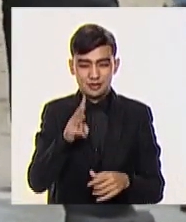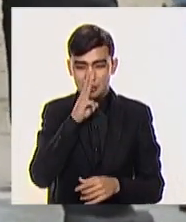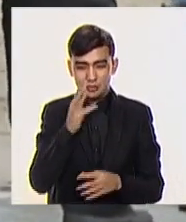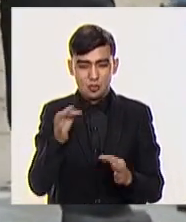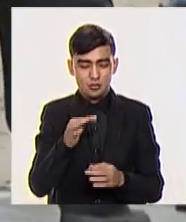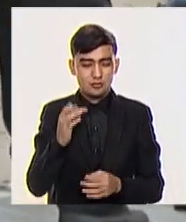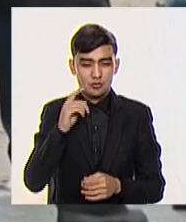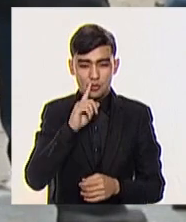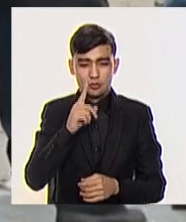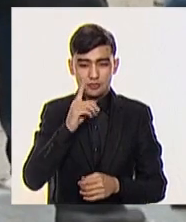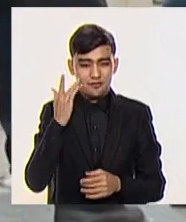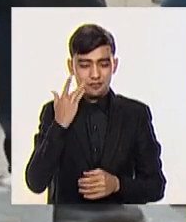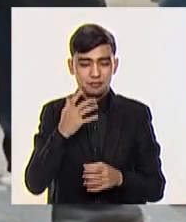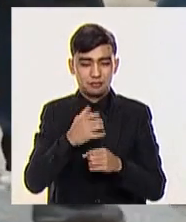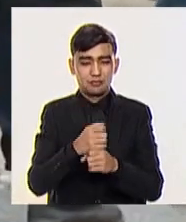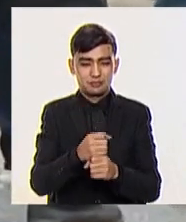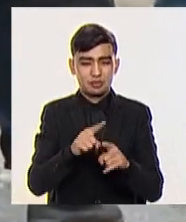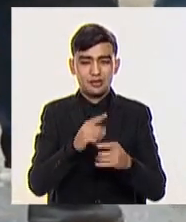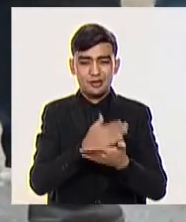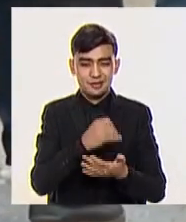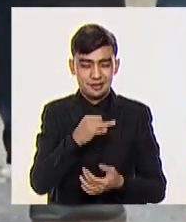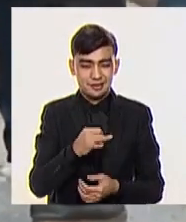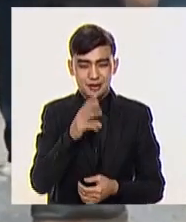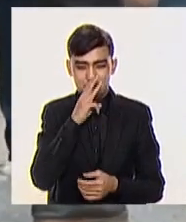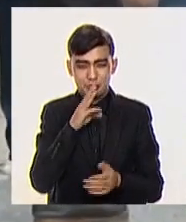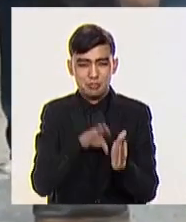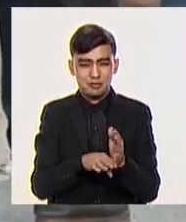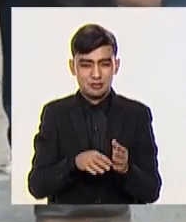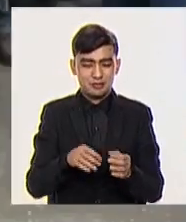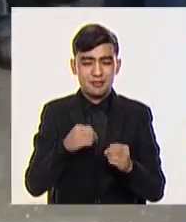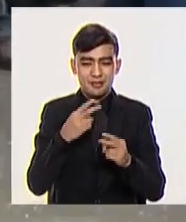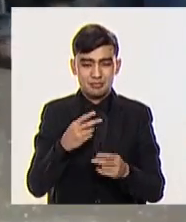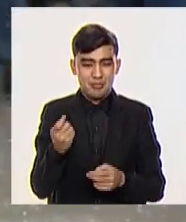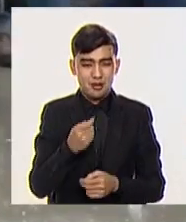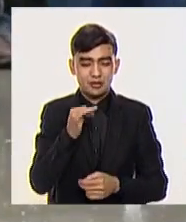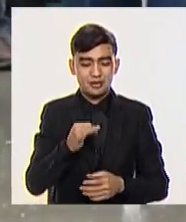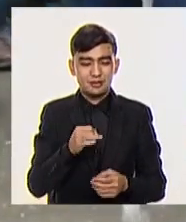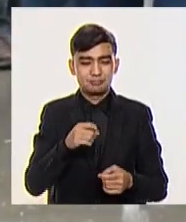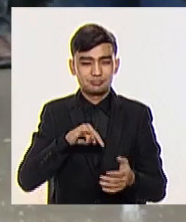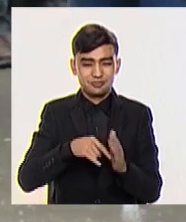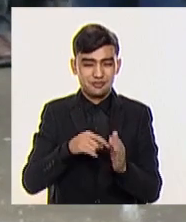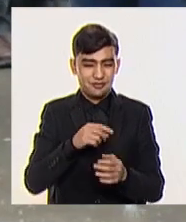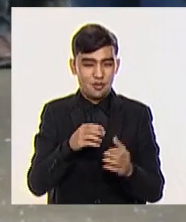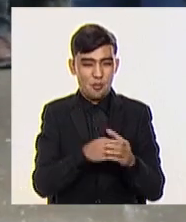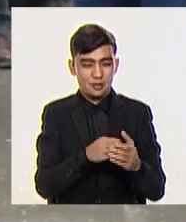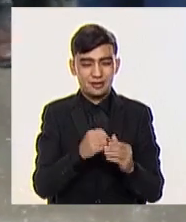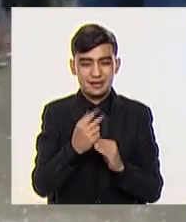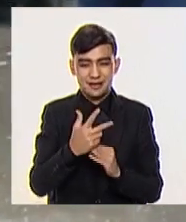ақылары жылдан жылға азайып барады. Сияқының да сиқы қалмапты. Білдей бұрғылау компаниясы 13-ші жалақы